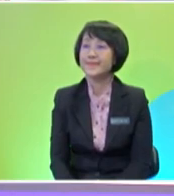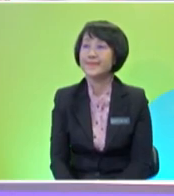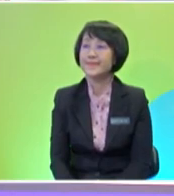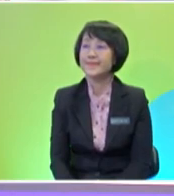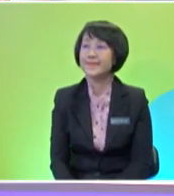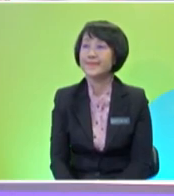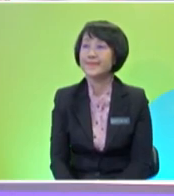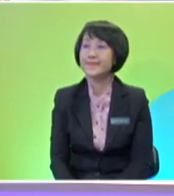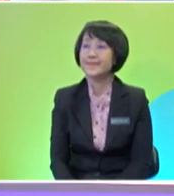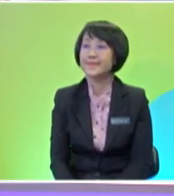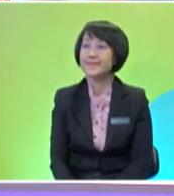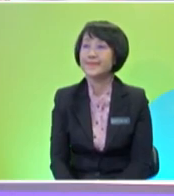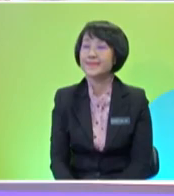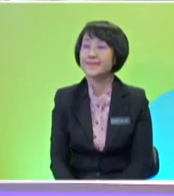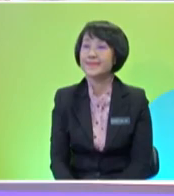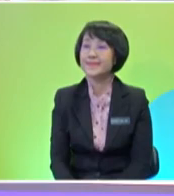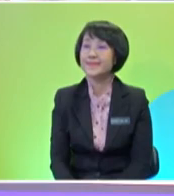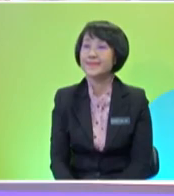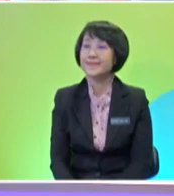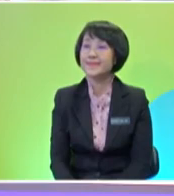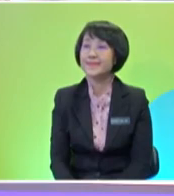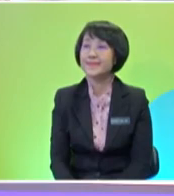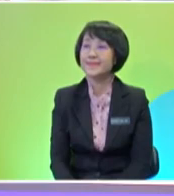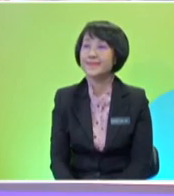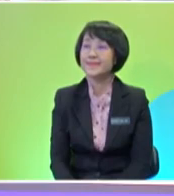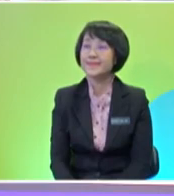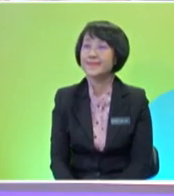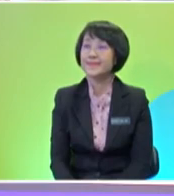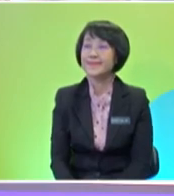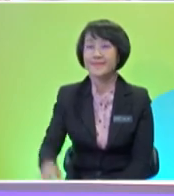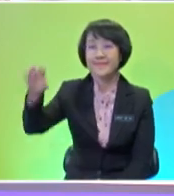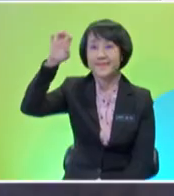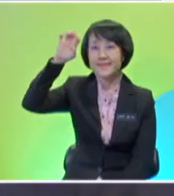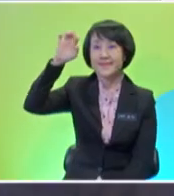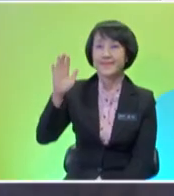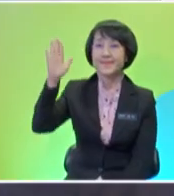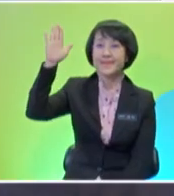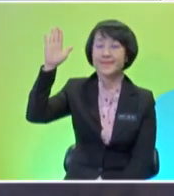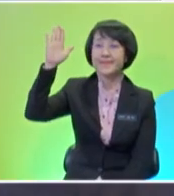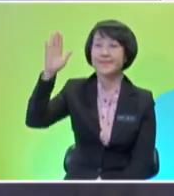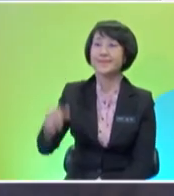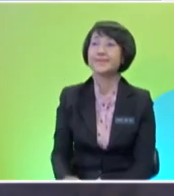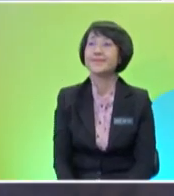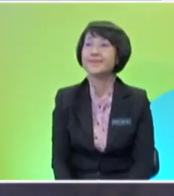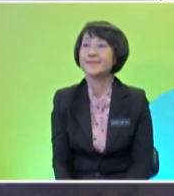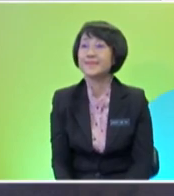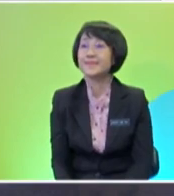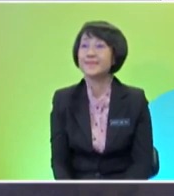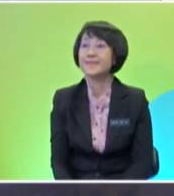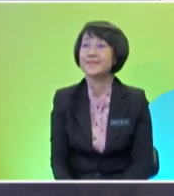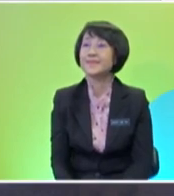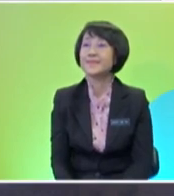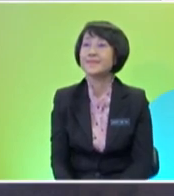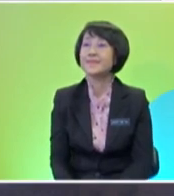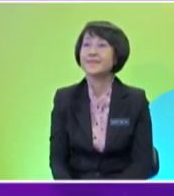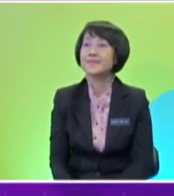Iya Ali ada dapat jawab kiss terus nih mungkin kita boleh menjawab Oke adik-adik sungguh